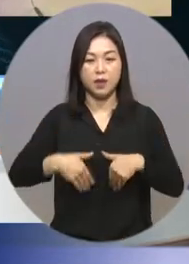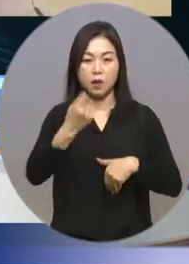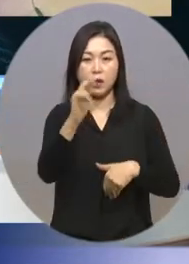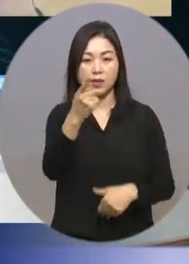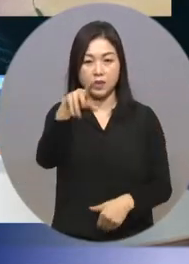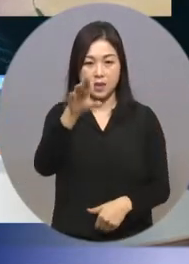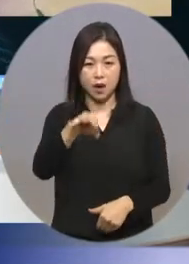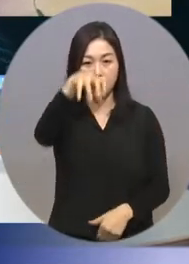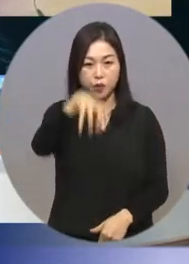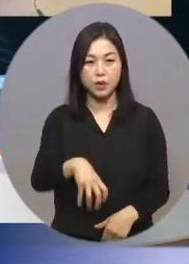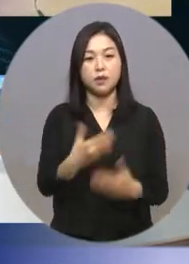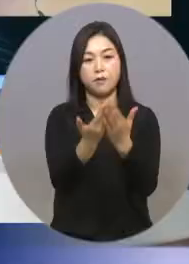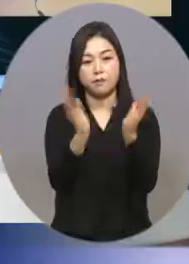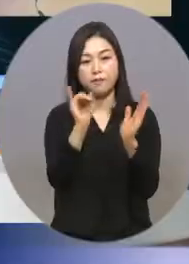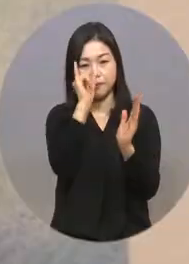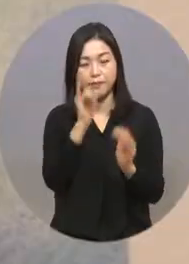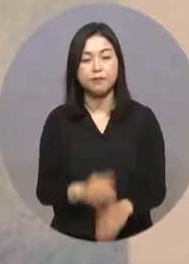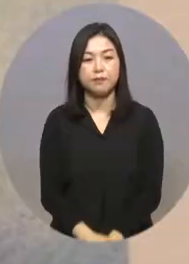기자가 만나봤습니다.